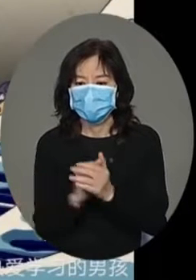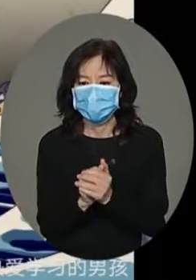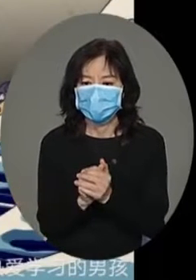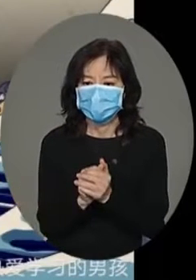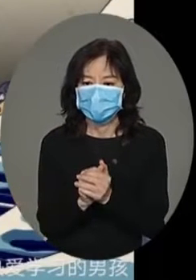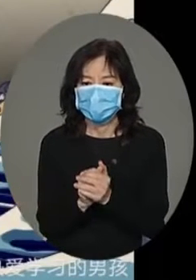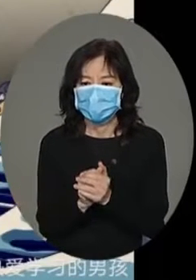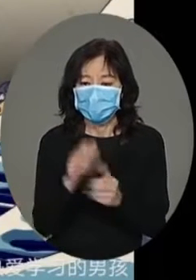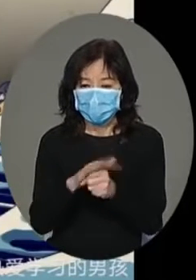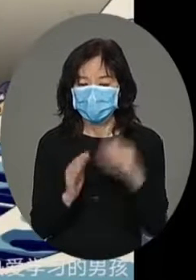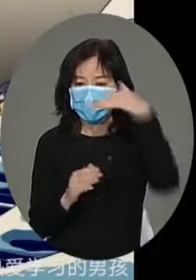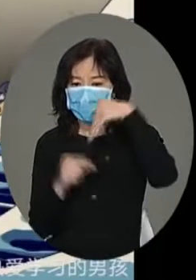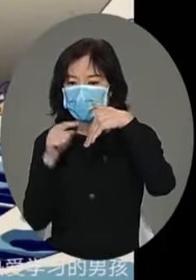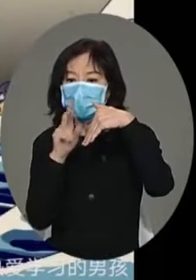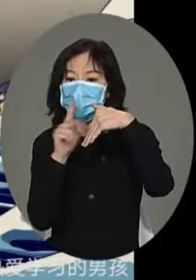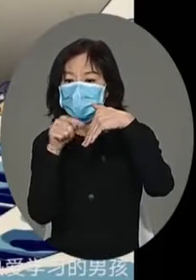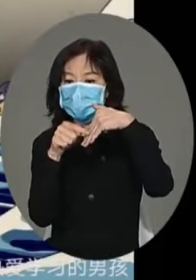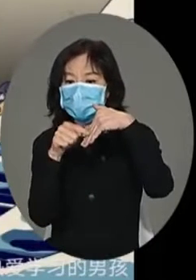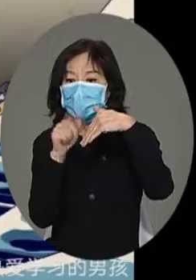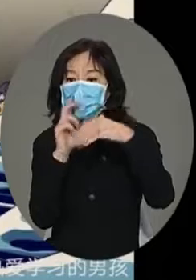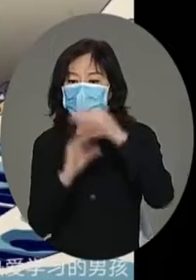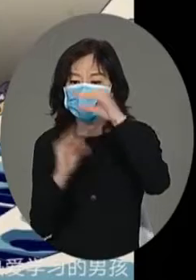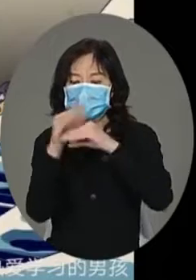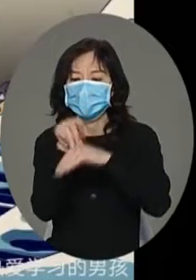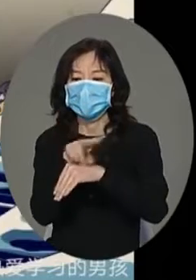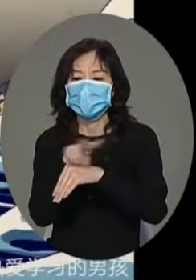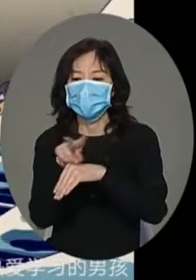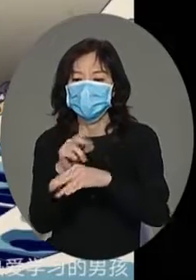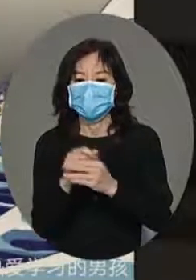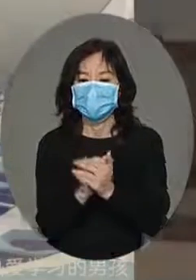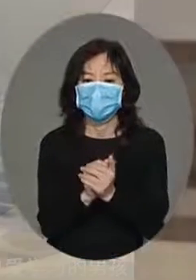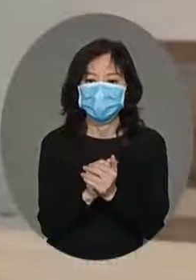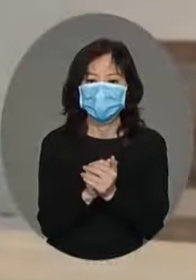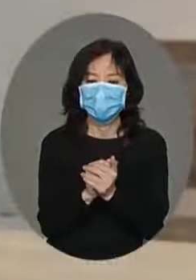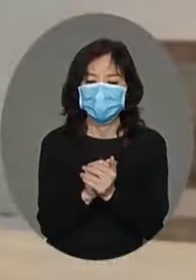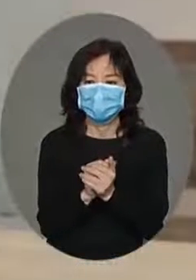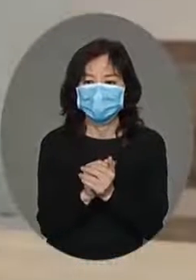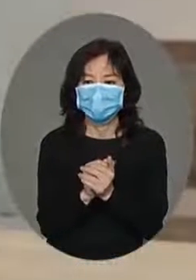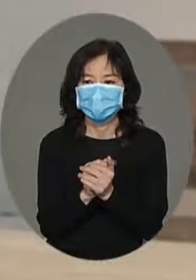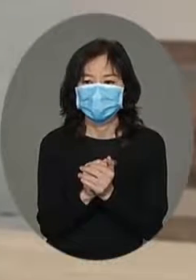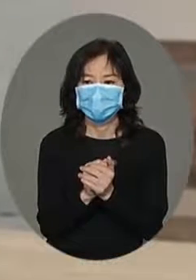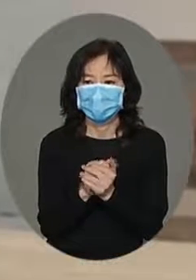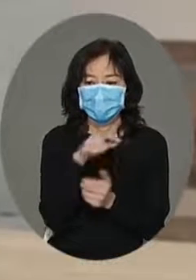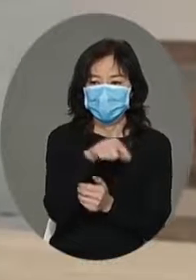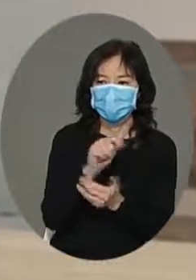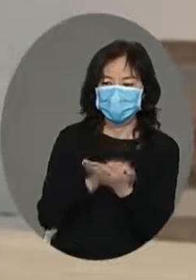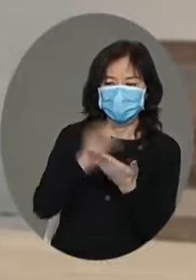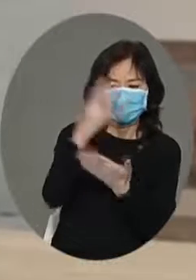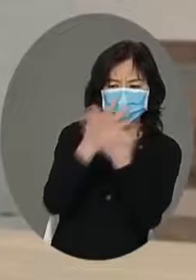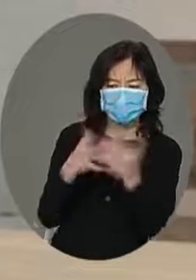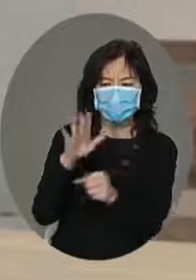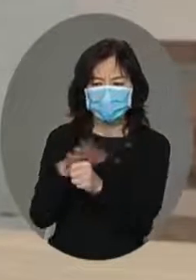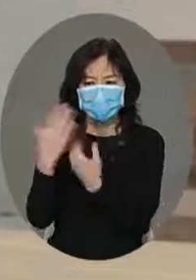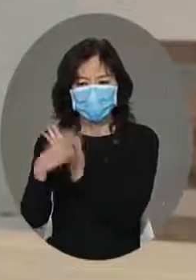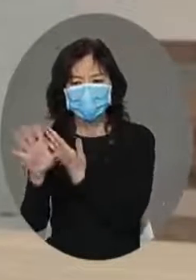富士山也變成類似核電廠的建築物。 咁對於咧趙立堅嘅貼文，日本外